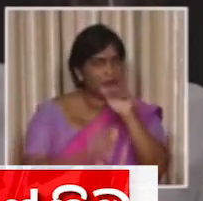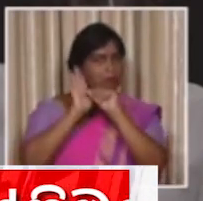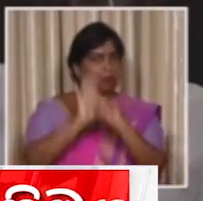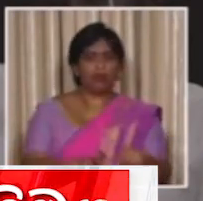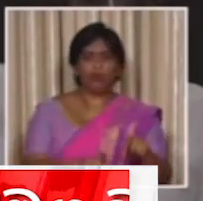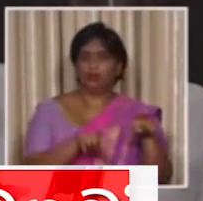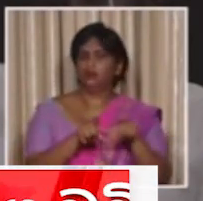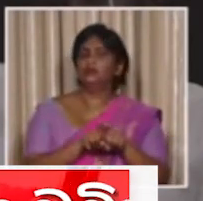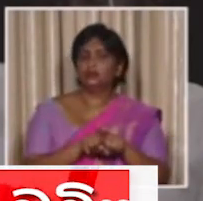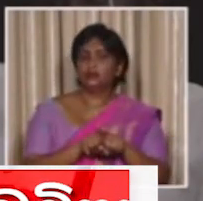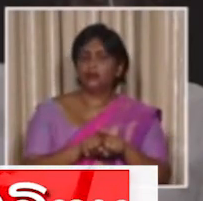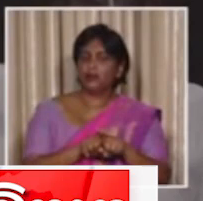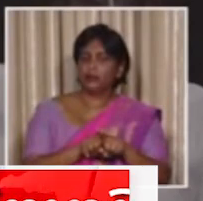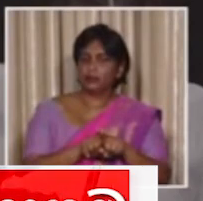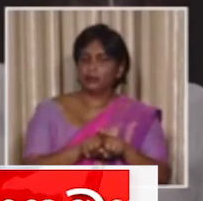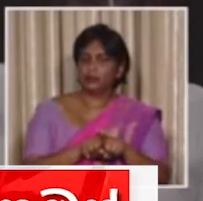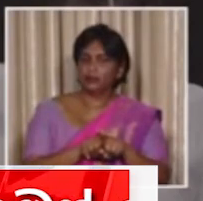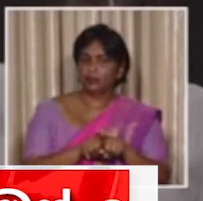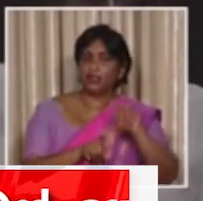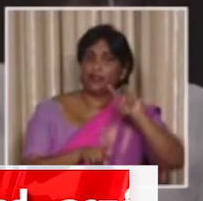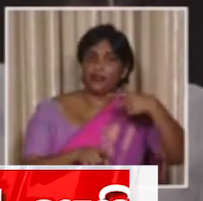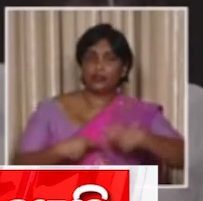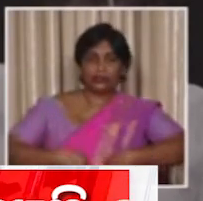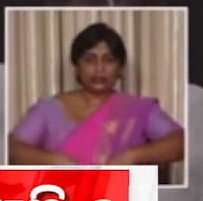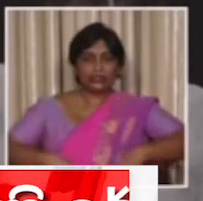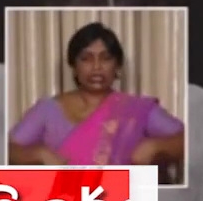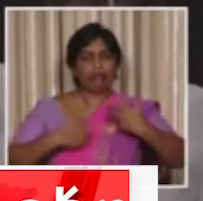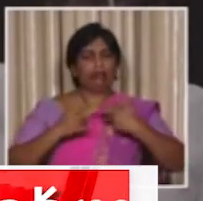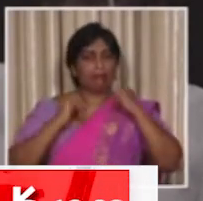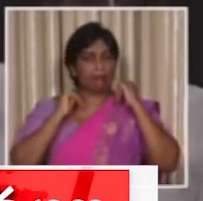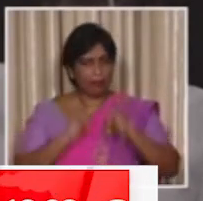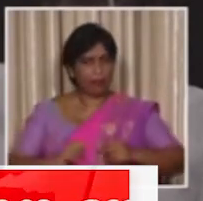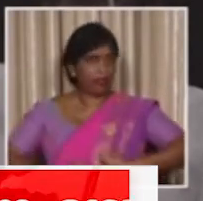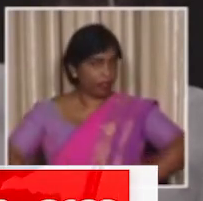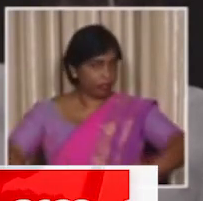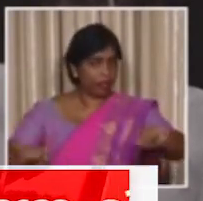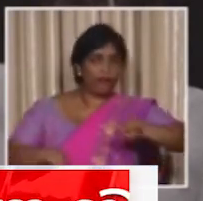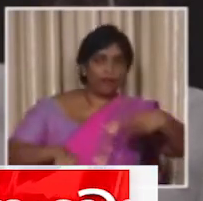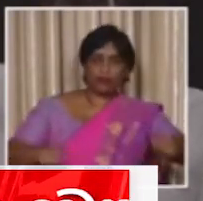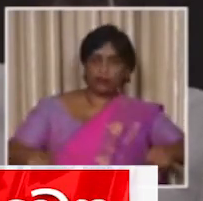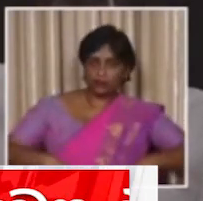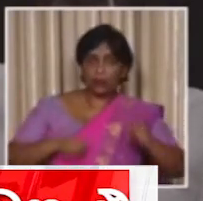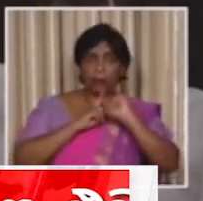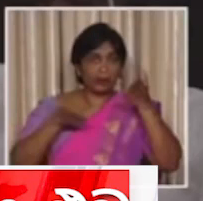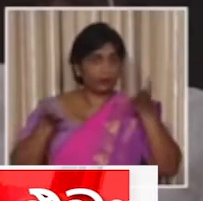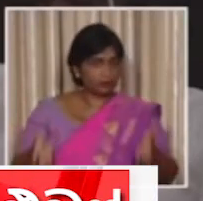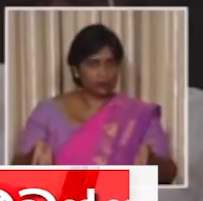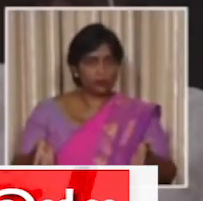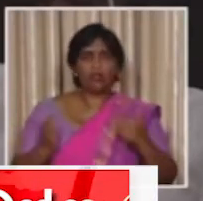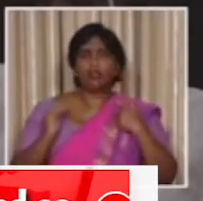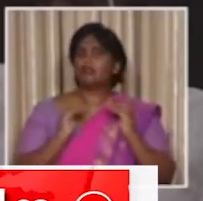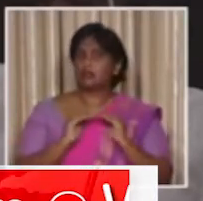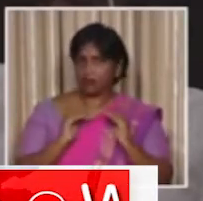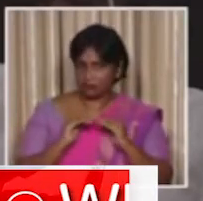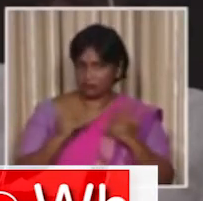uruga. Deng wena kenek mo akari mei berdi atakali sama kadangga bila mei ega galola anit teka kadangga nde puluana mei sabawata wari eka mei kara nusutu